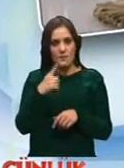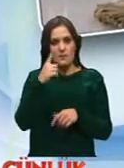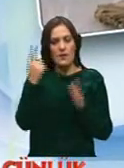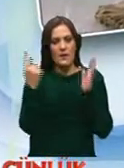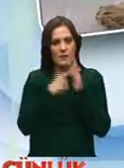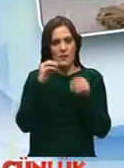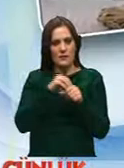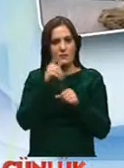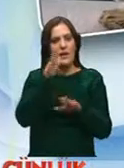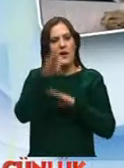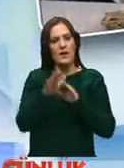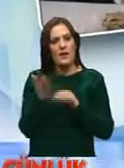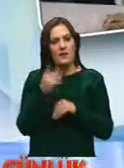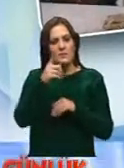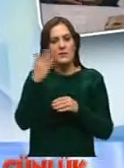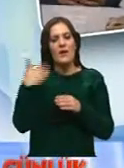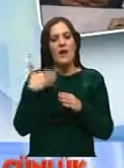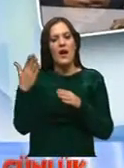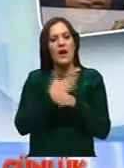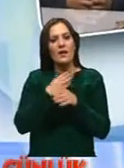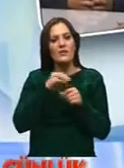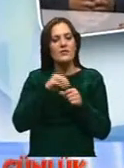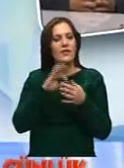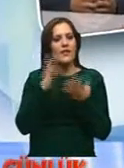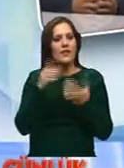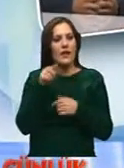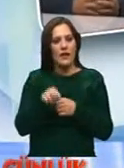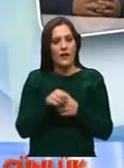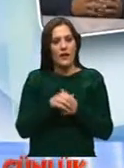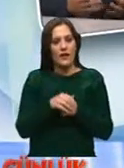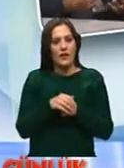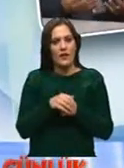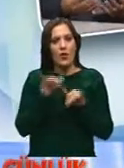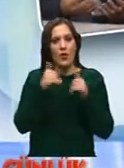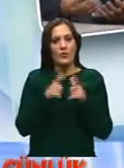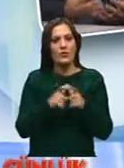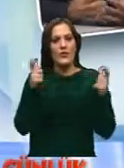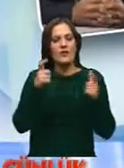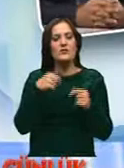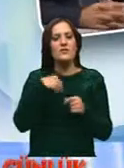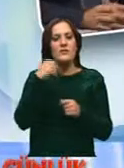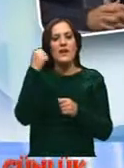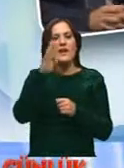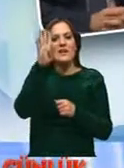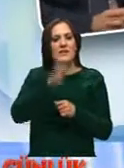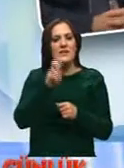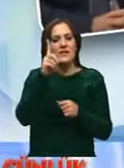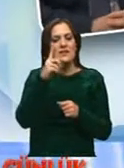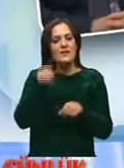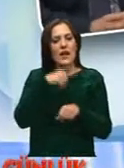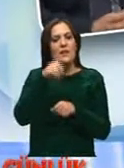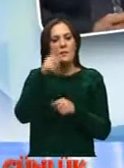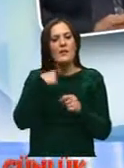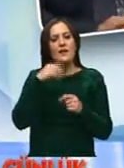bir amacın bir ayağı aslında, bir aracı. Nedir? Oyun geliştirme maratonu. 48 saatlik bir oyun